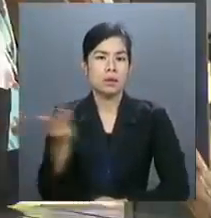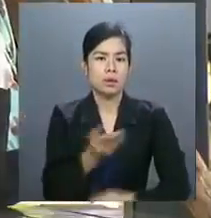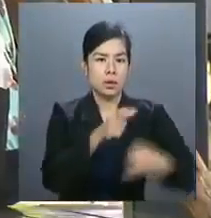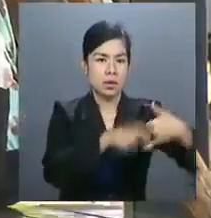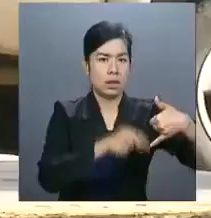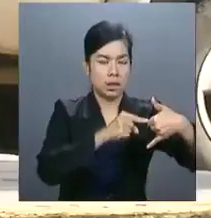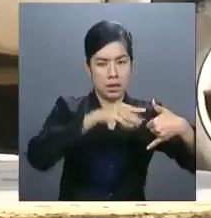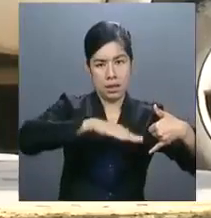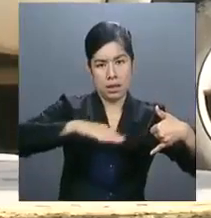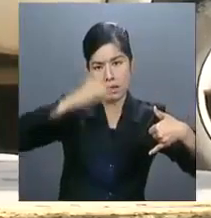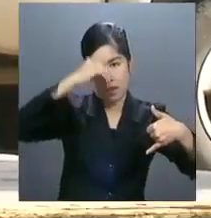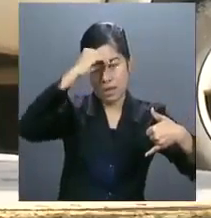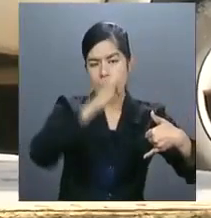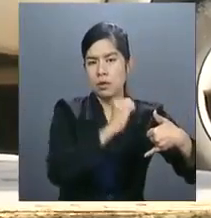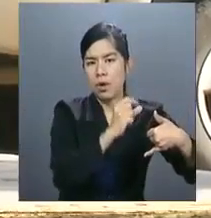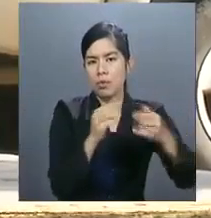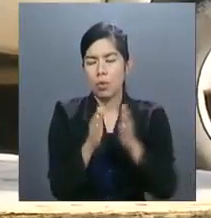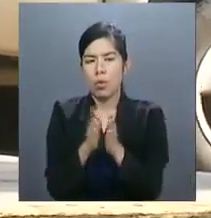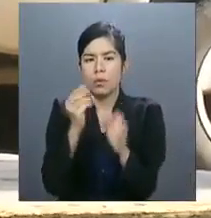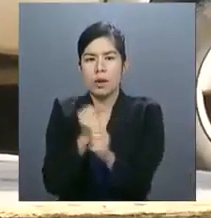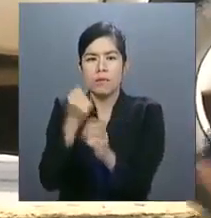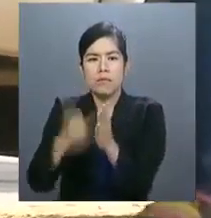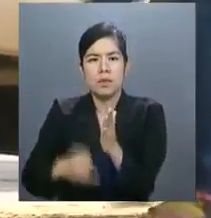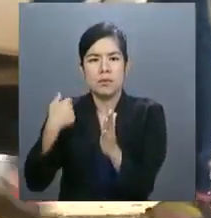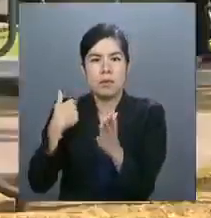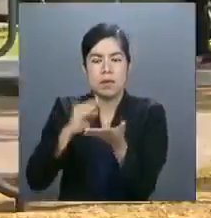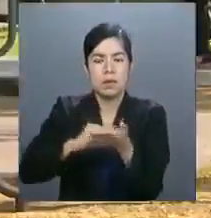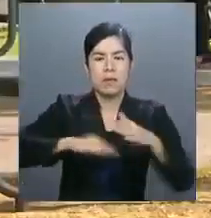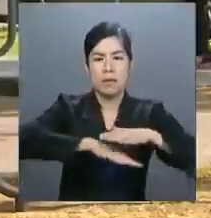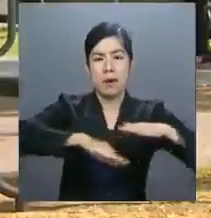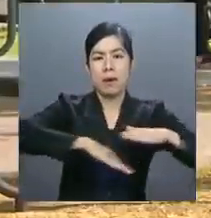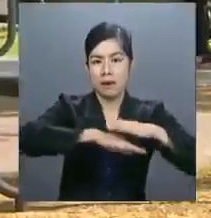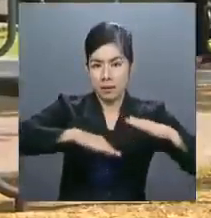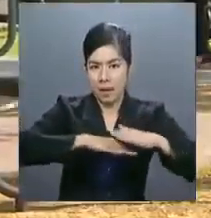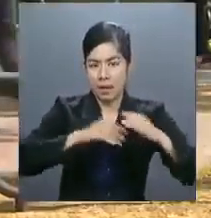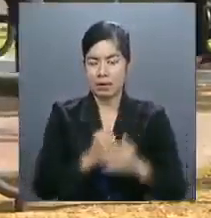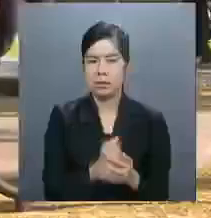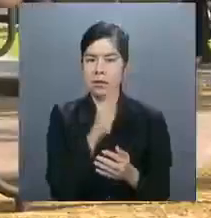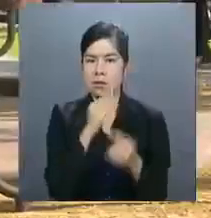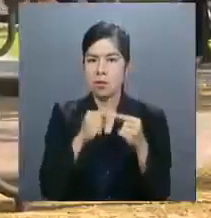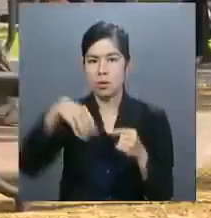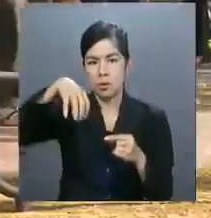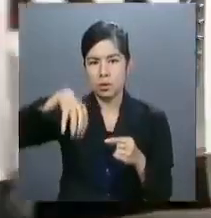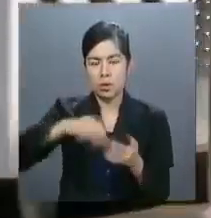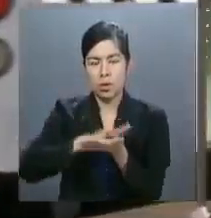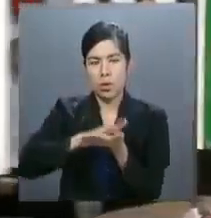นการทุจริตสอบมาให้ข้อมูลเพิ่มเติมเพื่อเชื่อมโยงหลักฐานไปยังสถาบันกวดวิชาที่รับจ้างทุจริตสอบเข้าคณะแพทย์